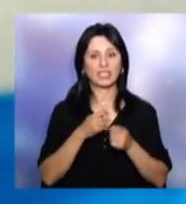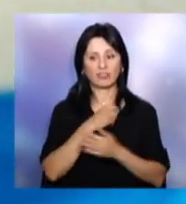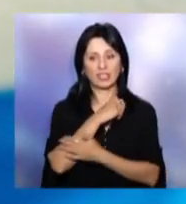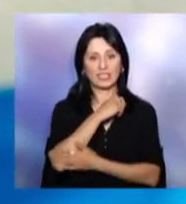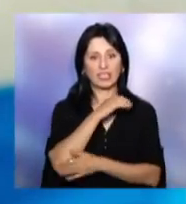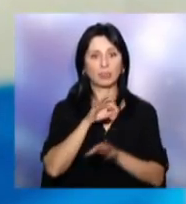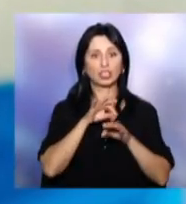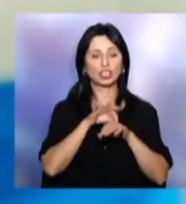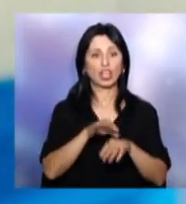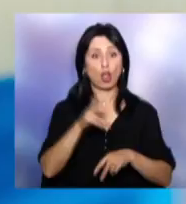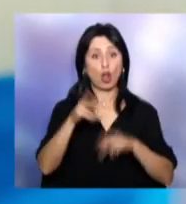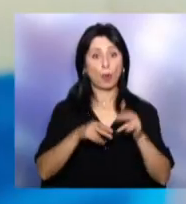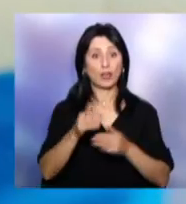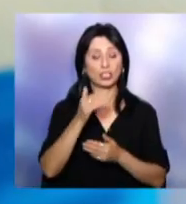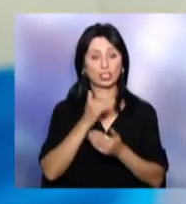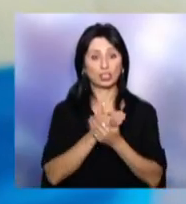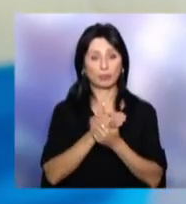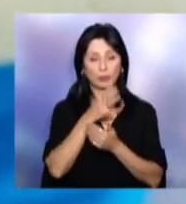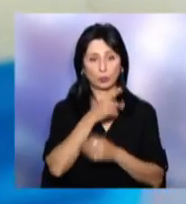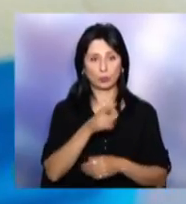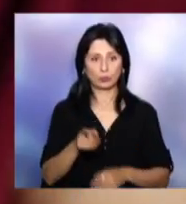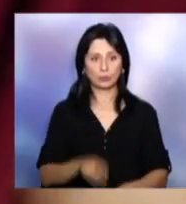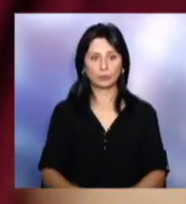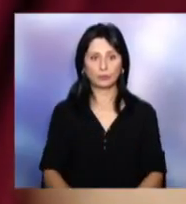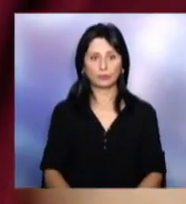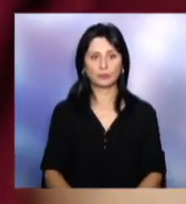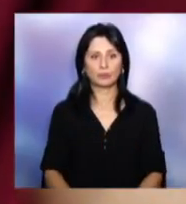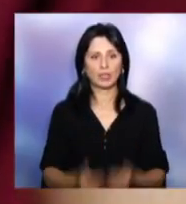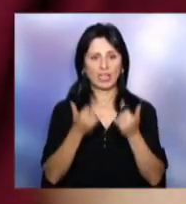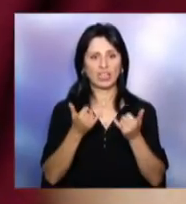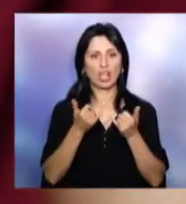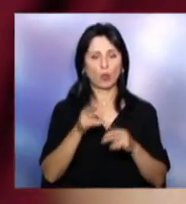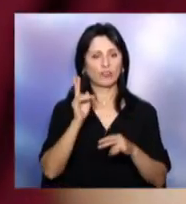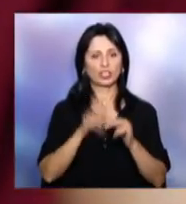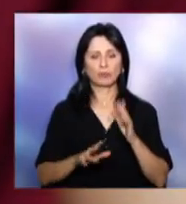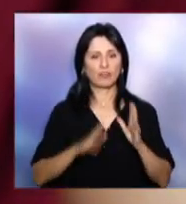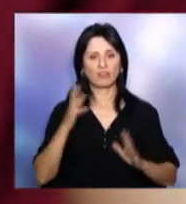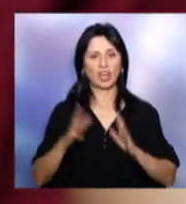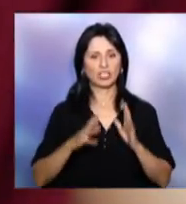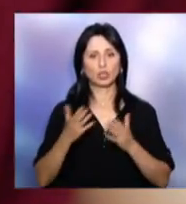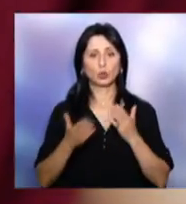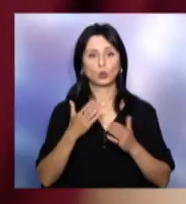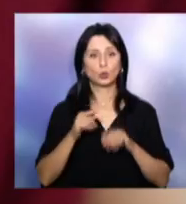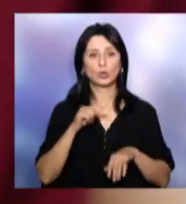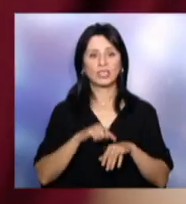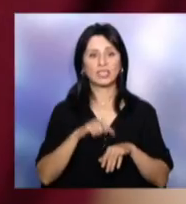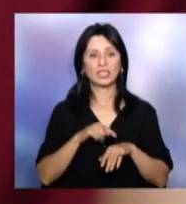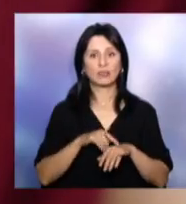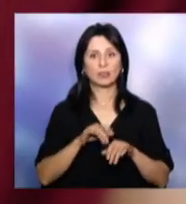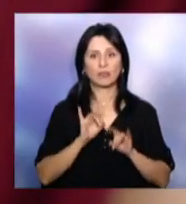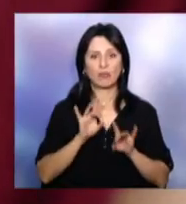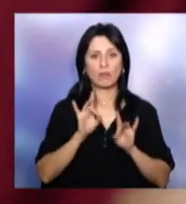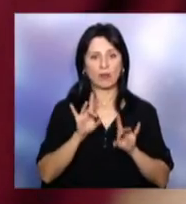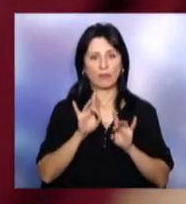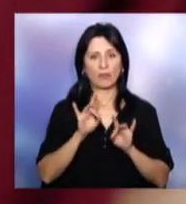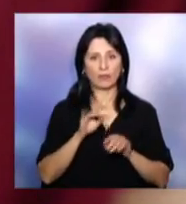სახსარზე ჩატარებული ოპერაციების შემდგომ პერიოდში. დაუყოვნებლივ შეწყვეტეთ ვარჯიში, თუ იგრძენით მზარდი